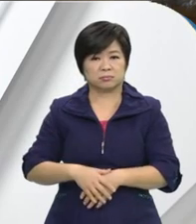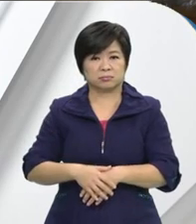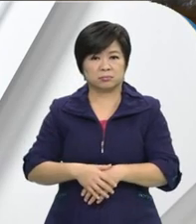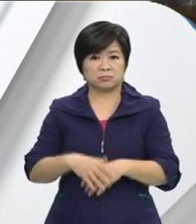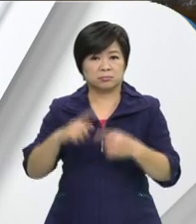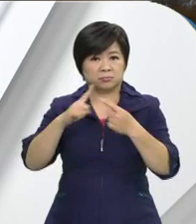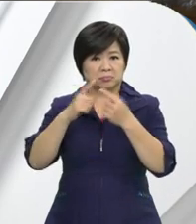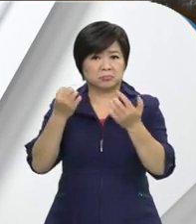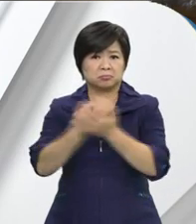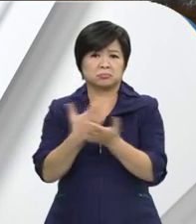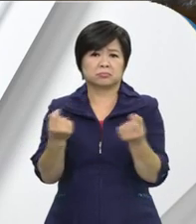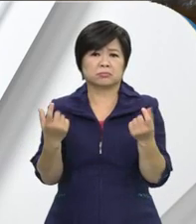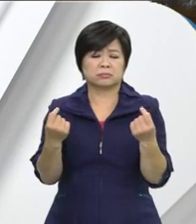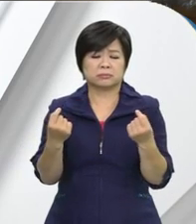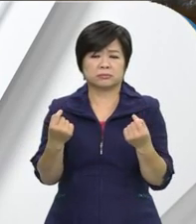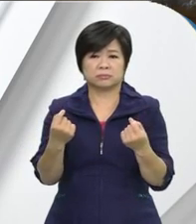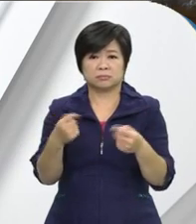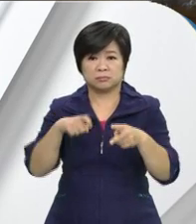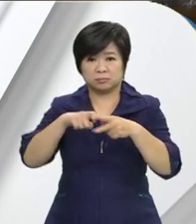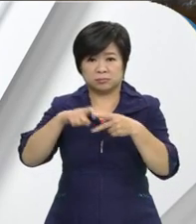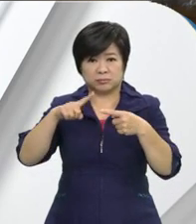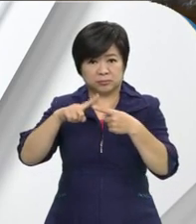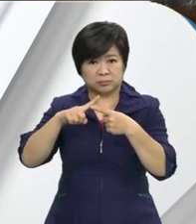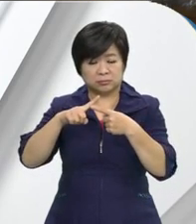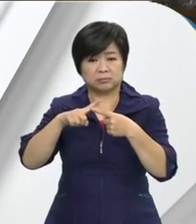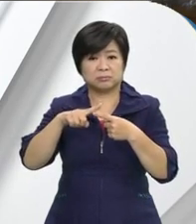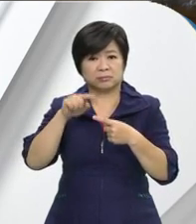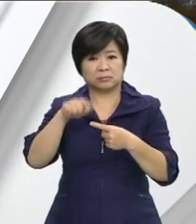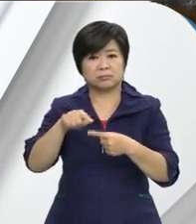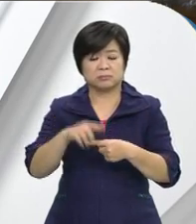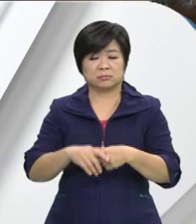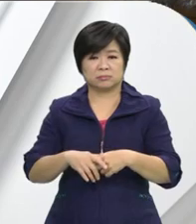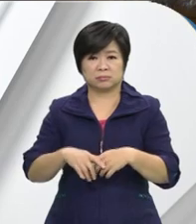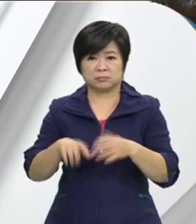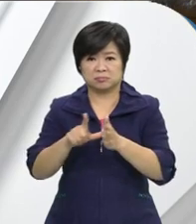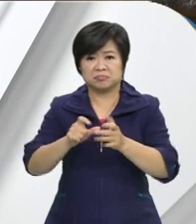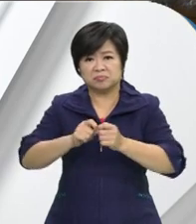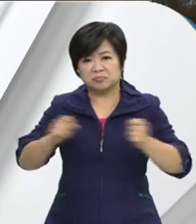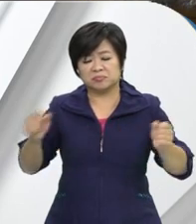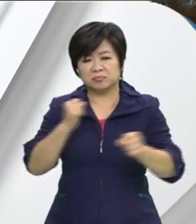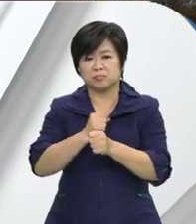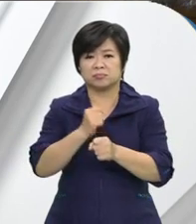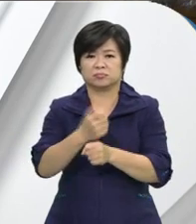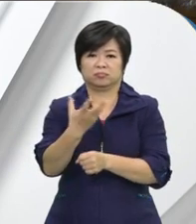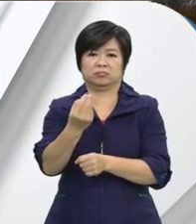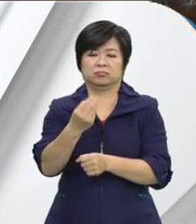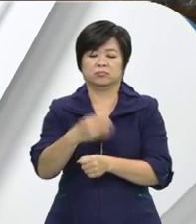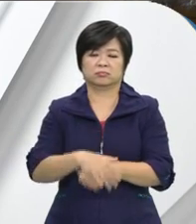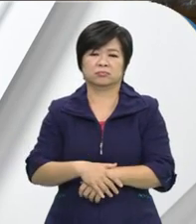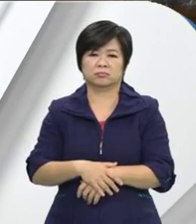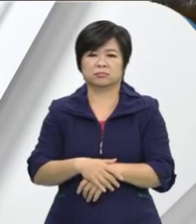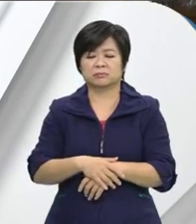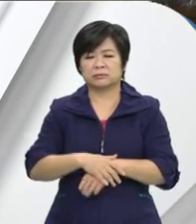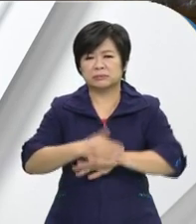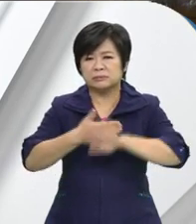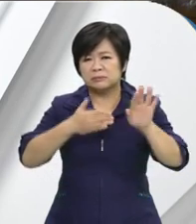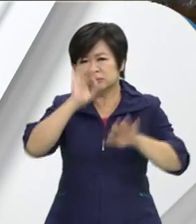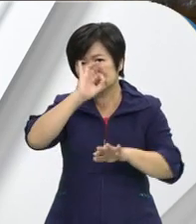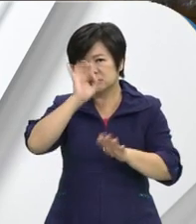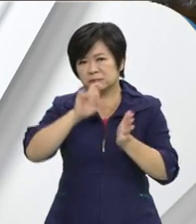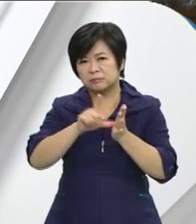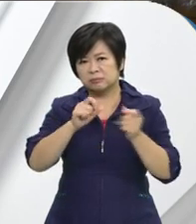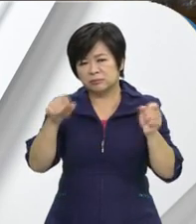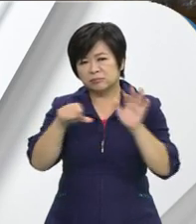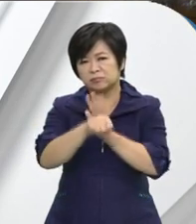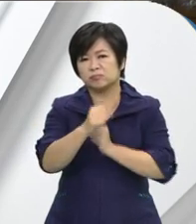问题还是存在，那工人呢，他因为没有长期有工作的话，他还是会愿意去找一些比较长